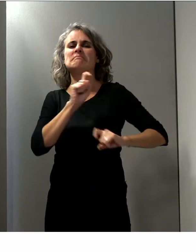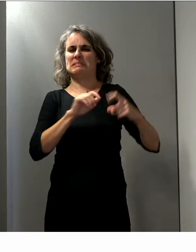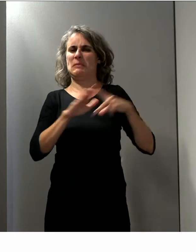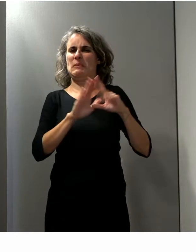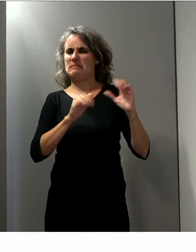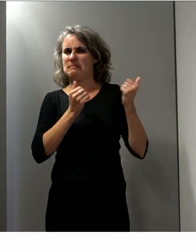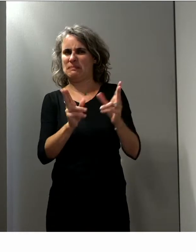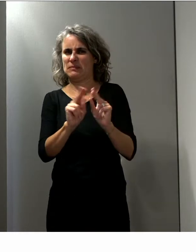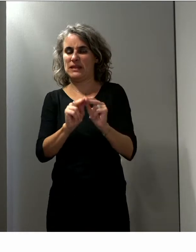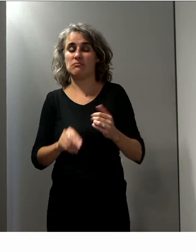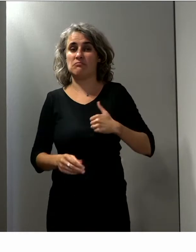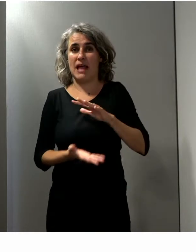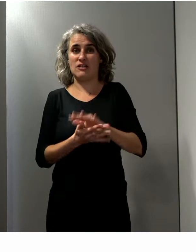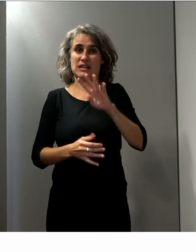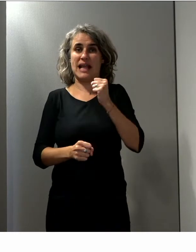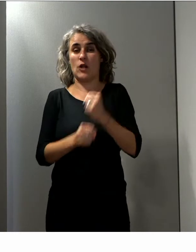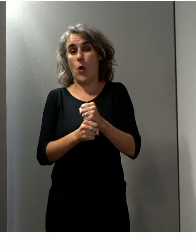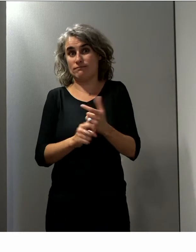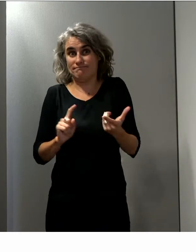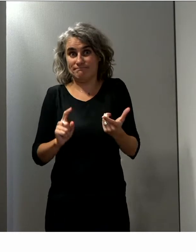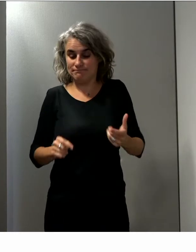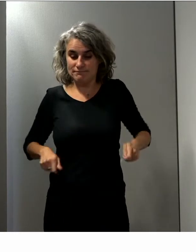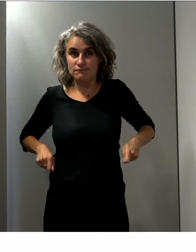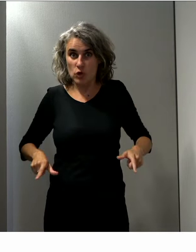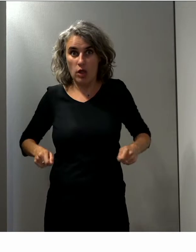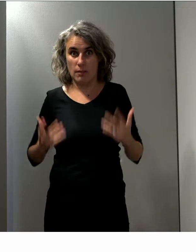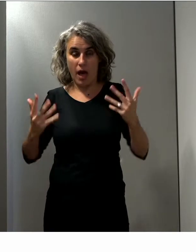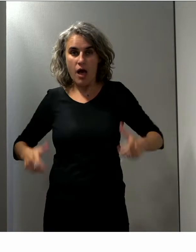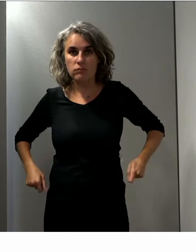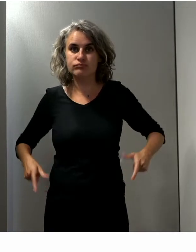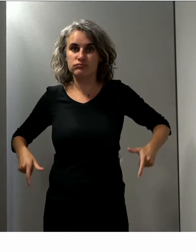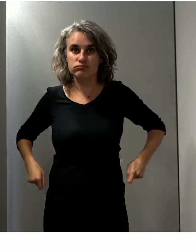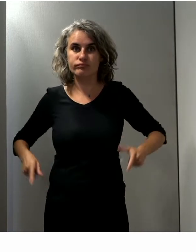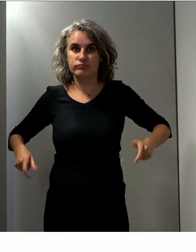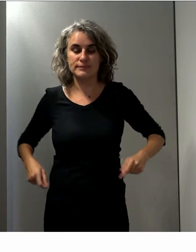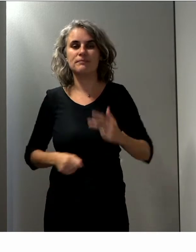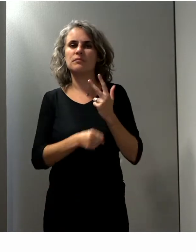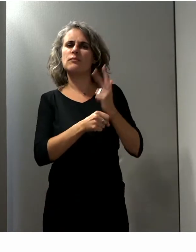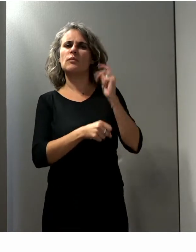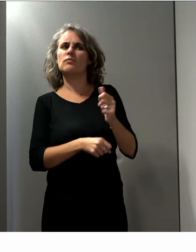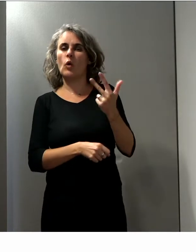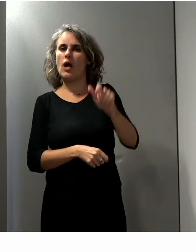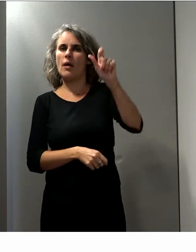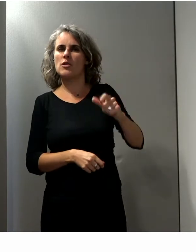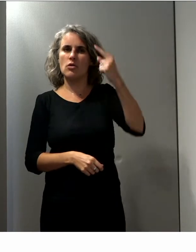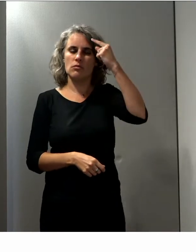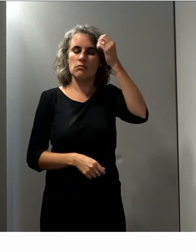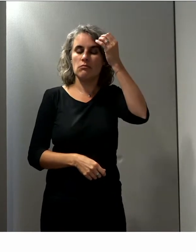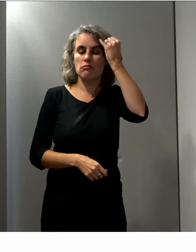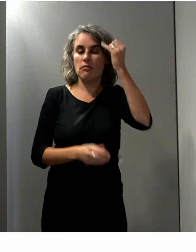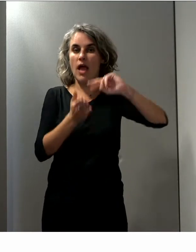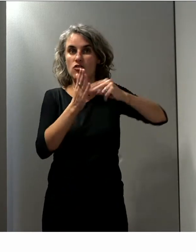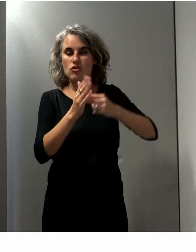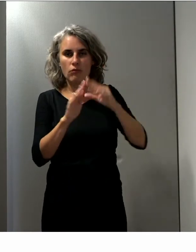fauteuil roulant manuel depuis l'âge de 4 ans. Et il y a 3 ans, j'ai rencontré 3 ingénieurs incroyables qui faisaient